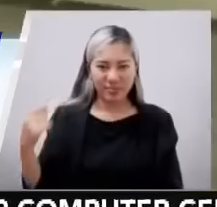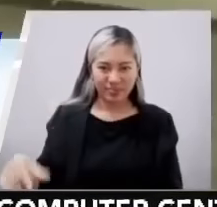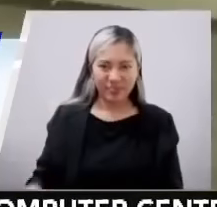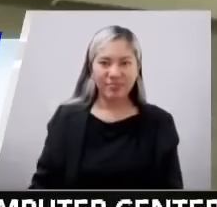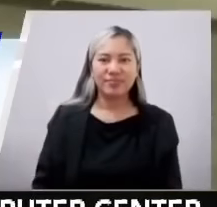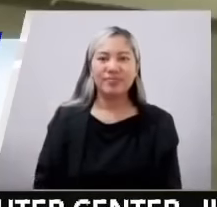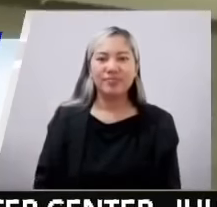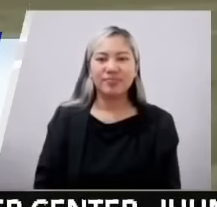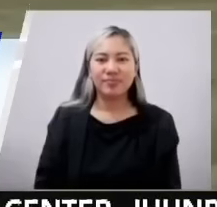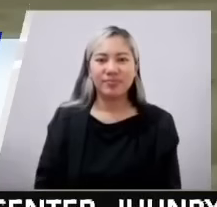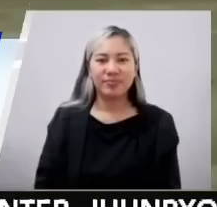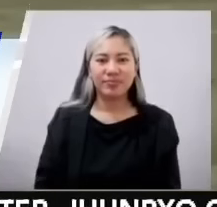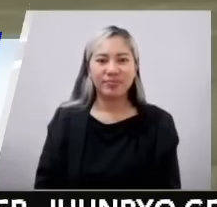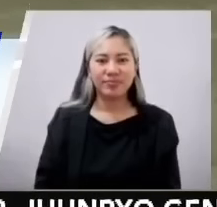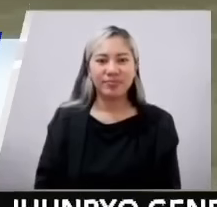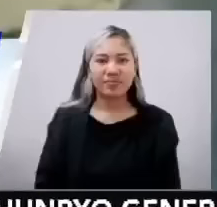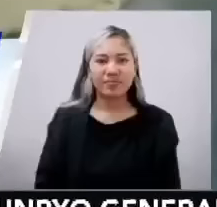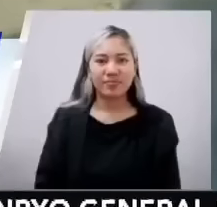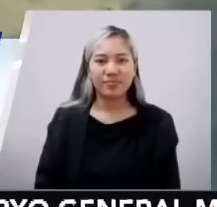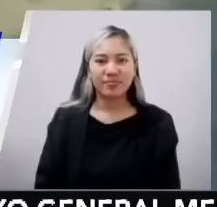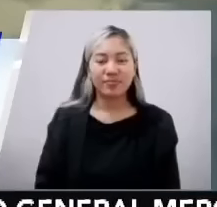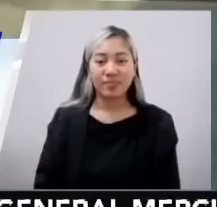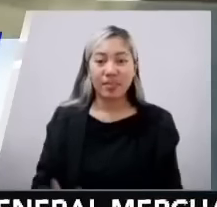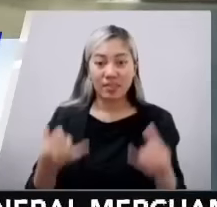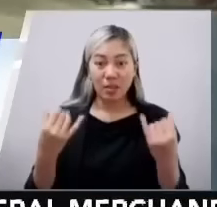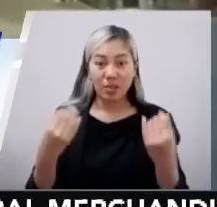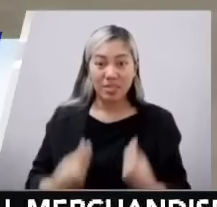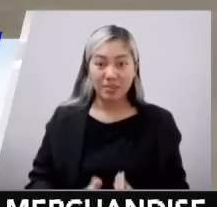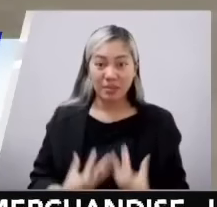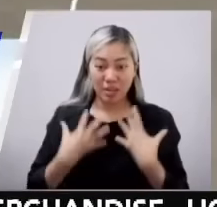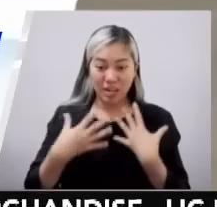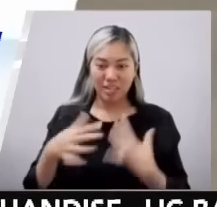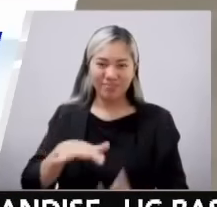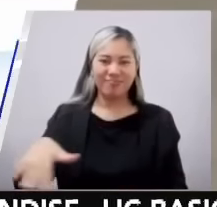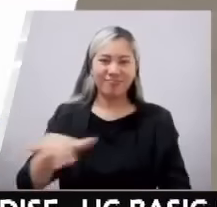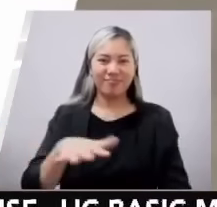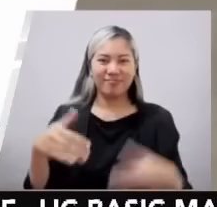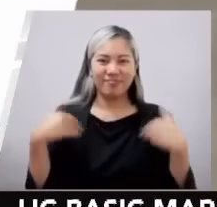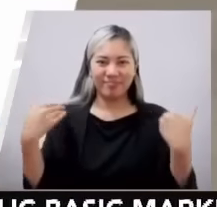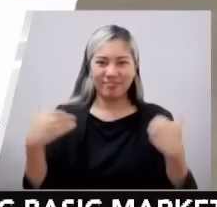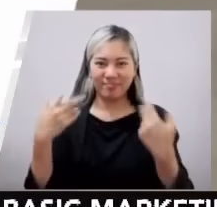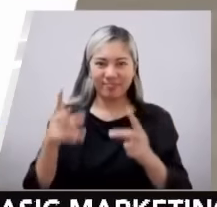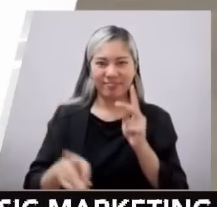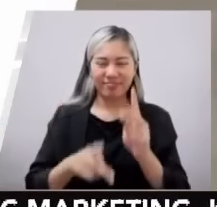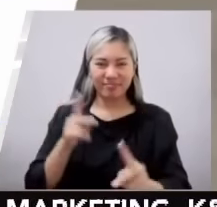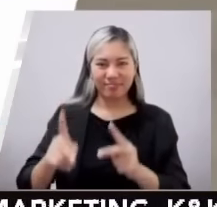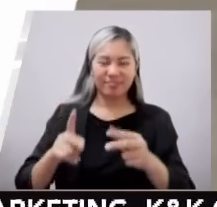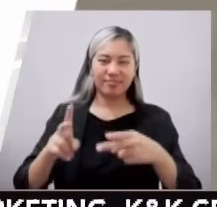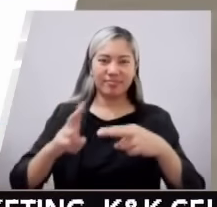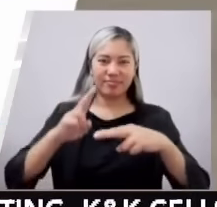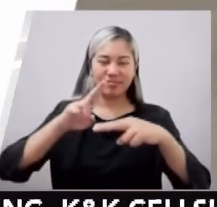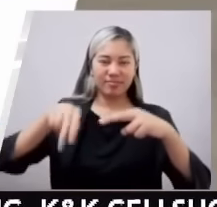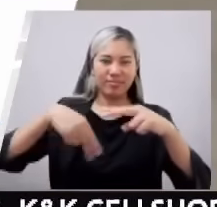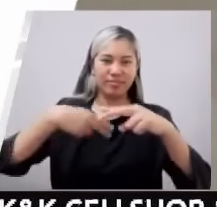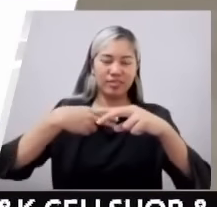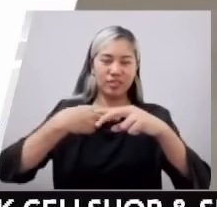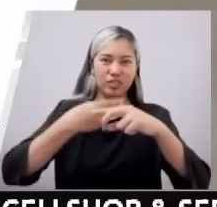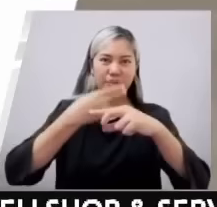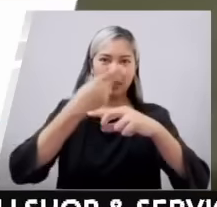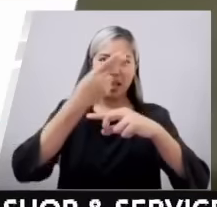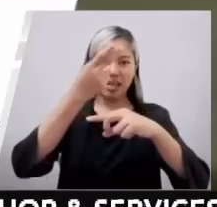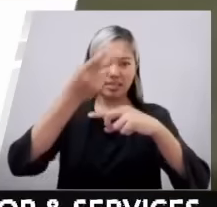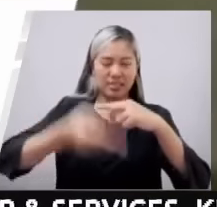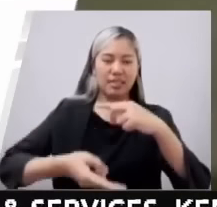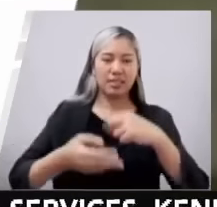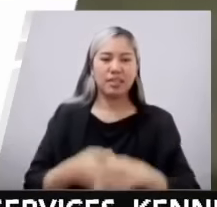yulo inspirasyon ngayon para sa mga kabataang gymnast proud man kami as like athletes ng gymnastics kaya